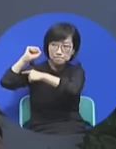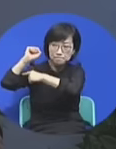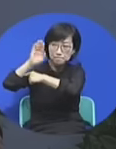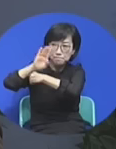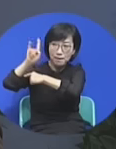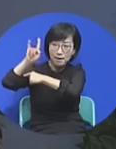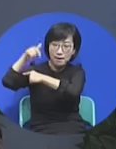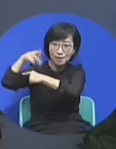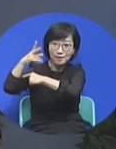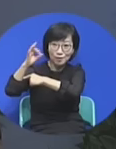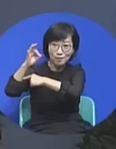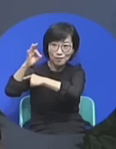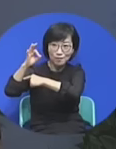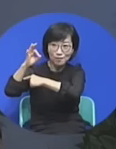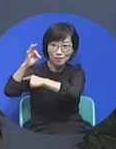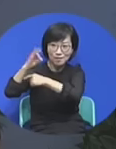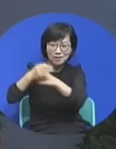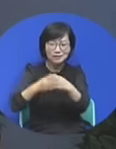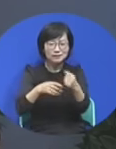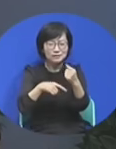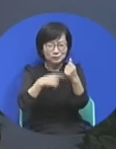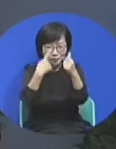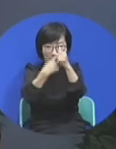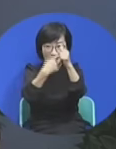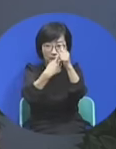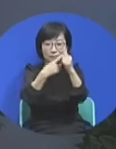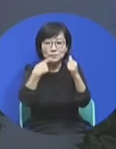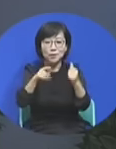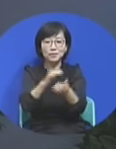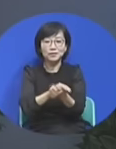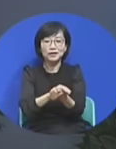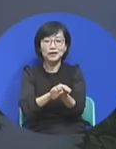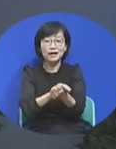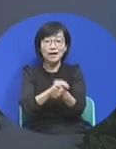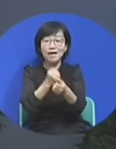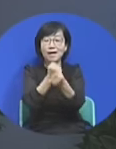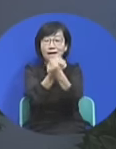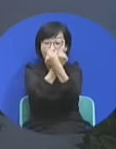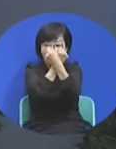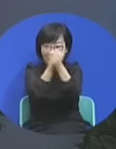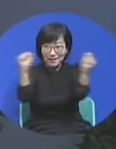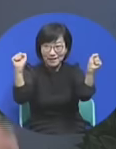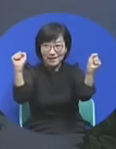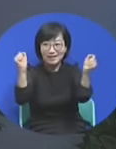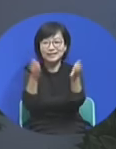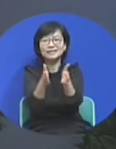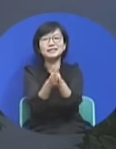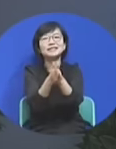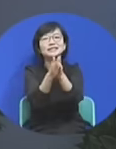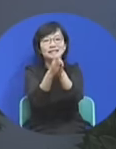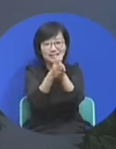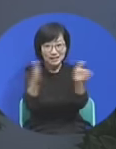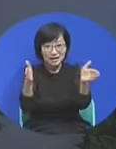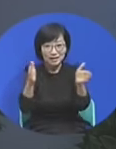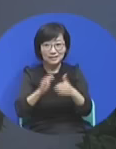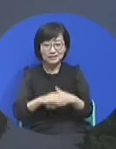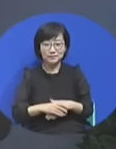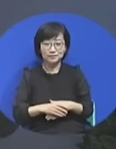the background of heaven? 해방의 시작입니다. It is a start of liberation. 해방됐잖아요. They were freed. 이스라엘